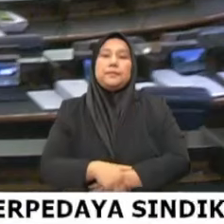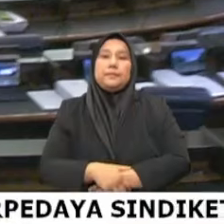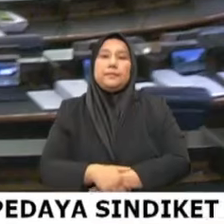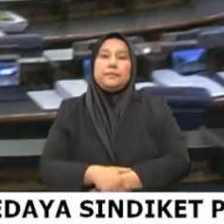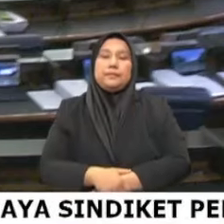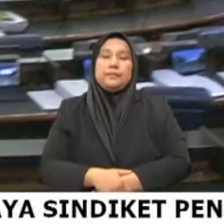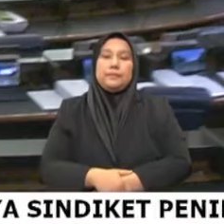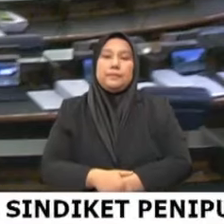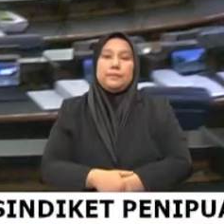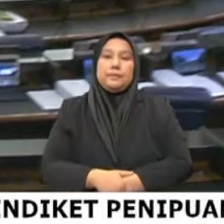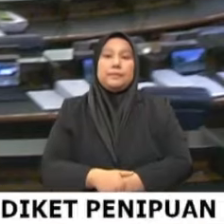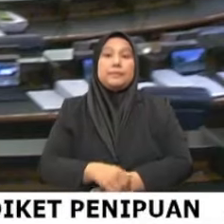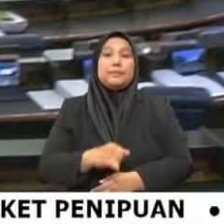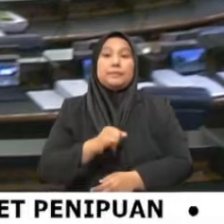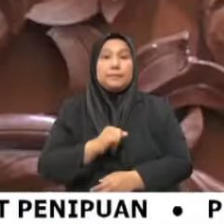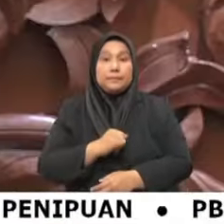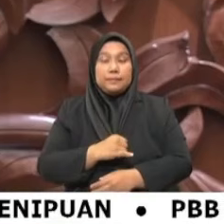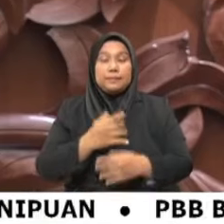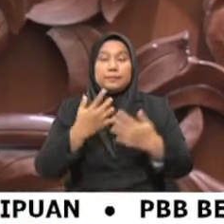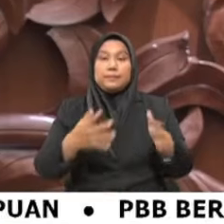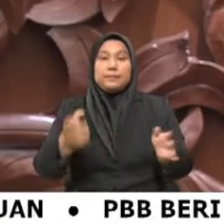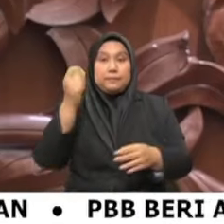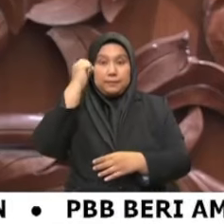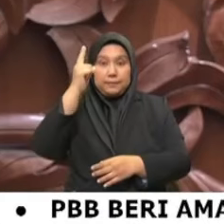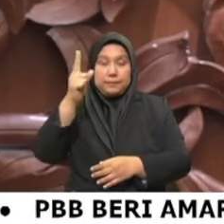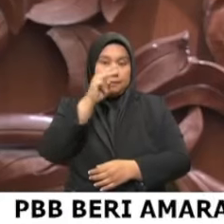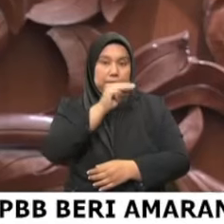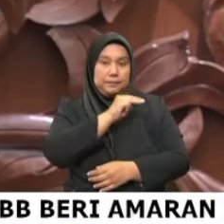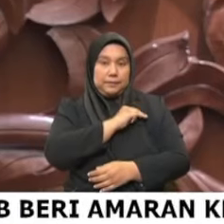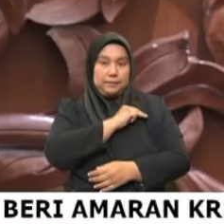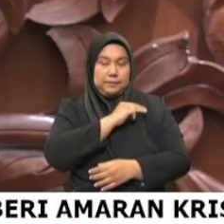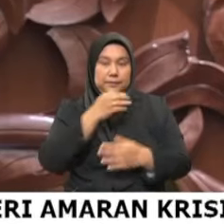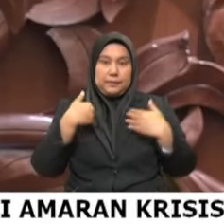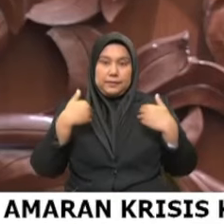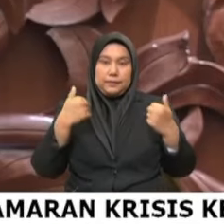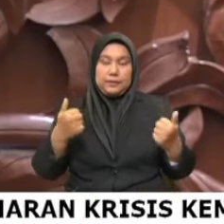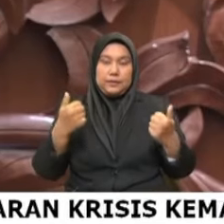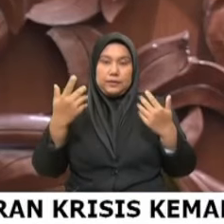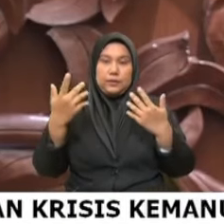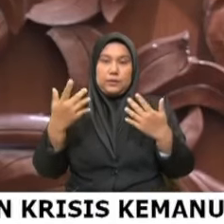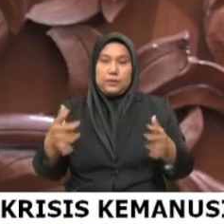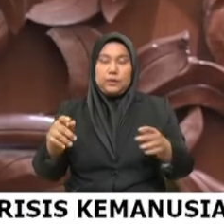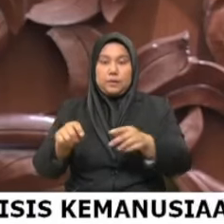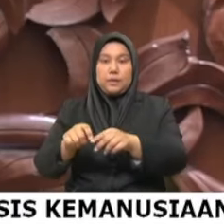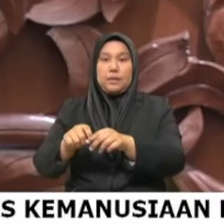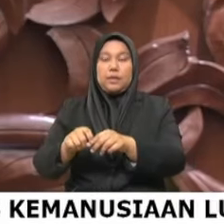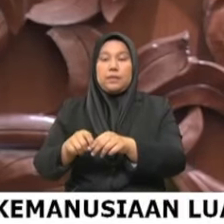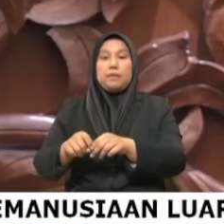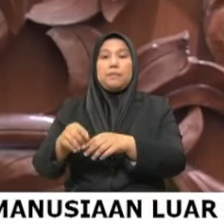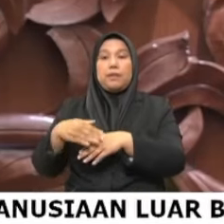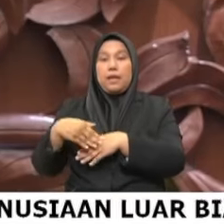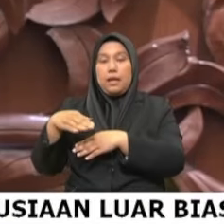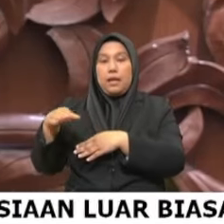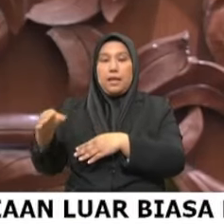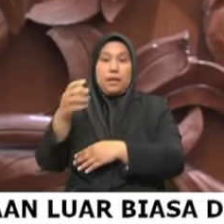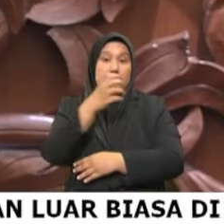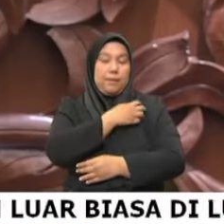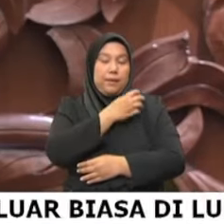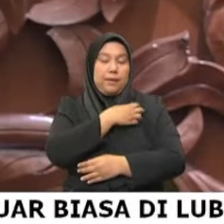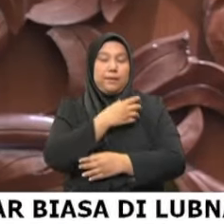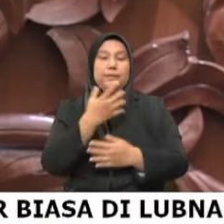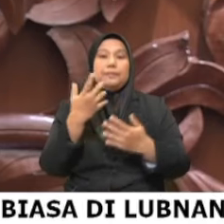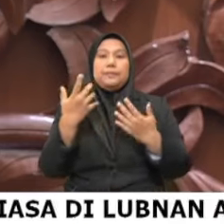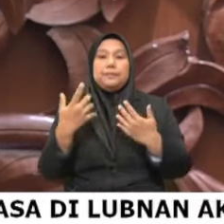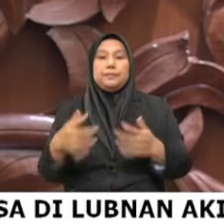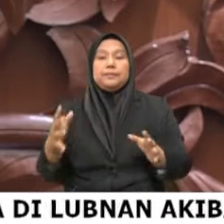saya juga difahamkan oleh Menteri Kesihatan. Mereka telah pun menempatkan pegawai-pegawai yang